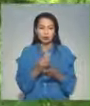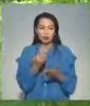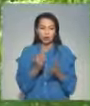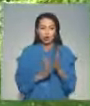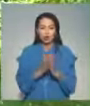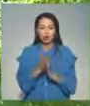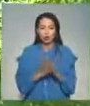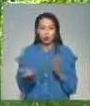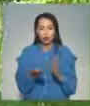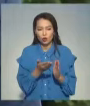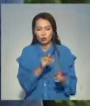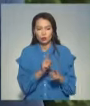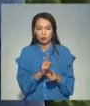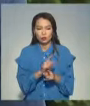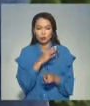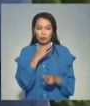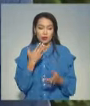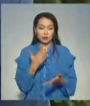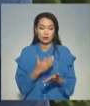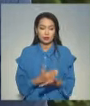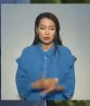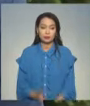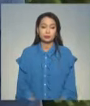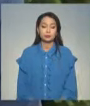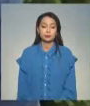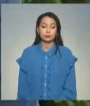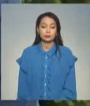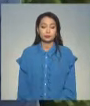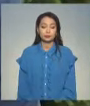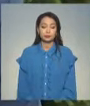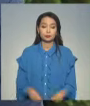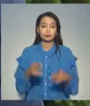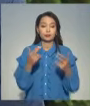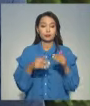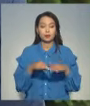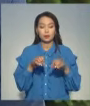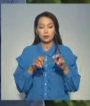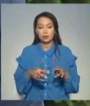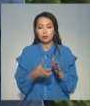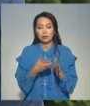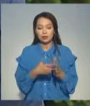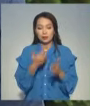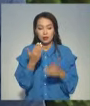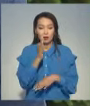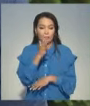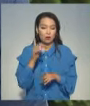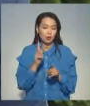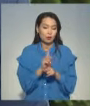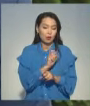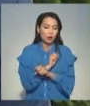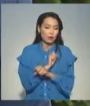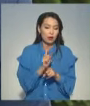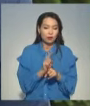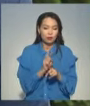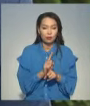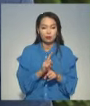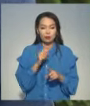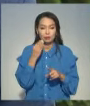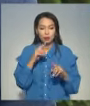небәрі 70 мың теңге. Да, есть такая проблема и маман тапшылығынан саябақты талапқа сай қылу әзірге мүмкін болмай отыр.